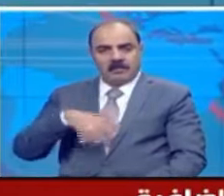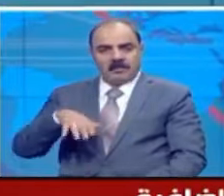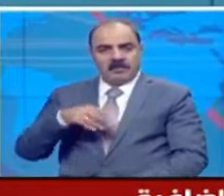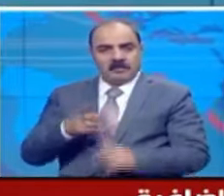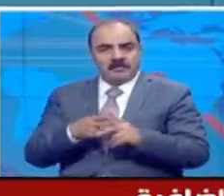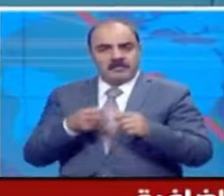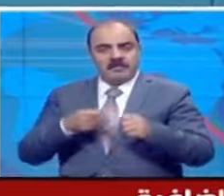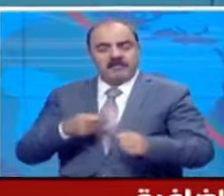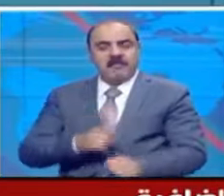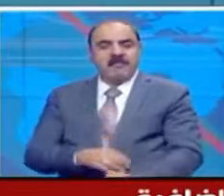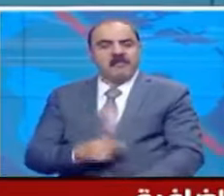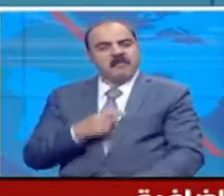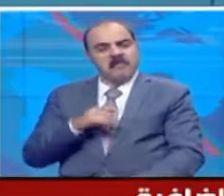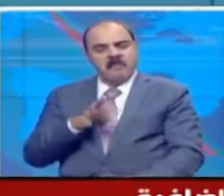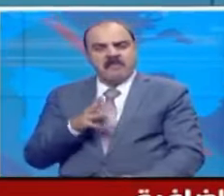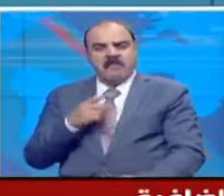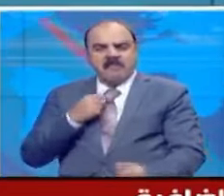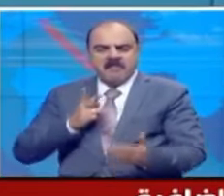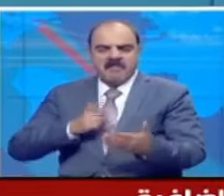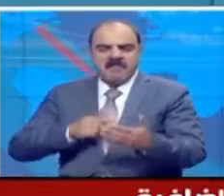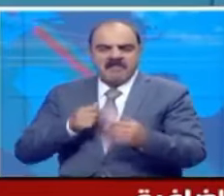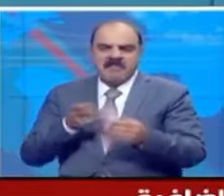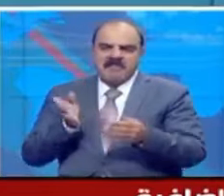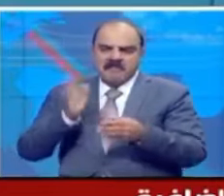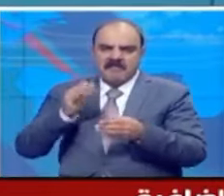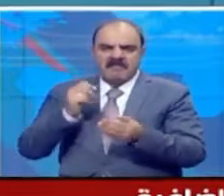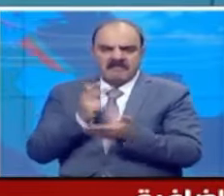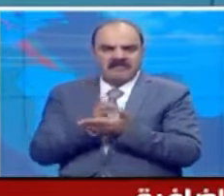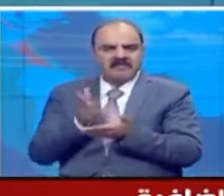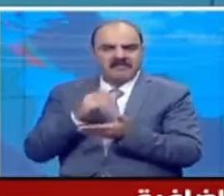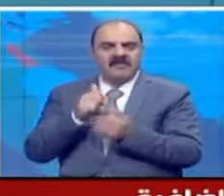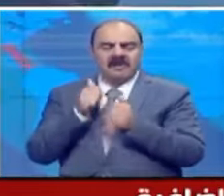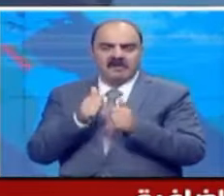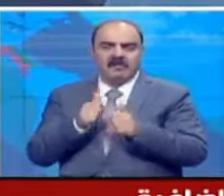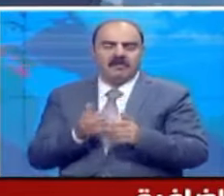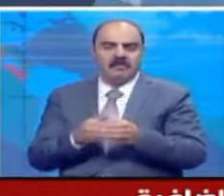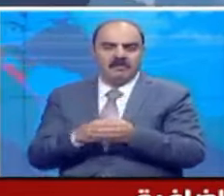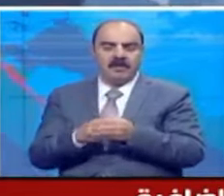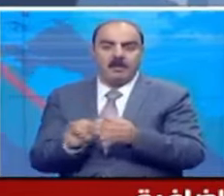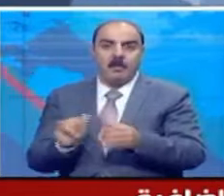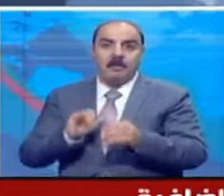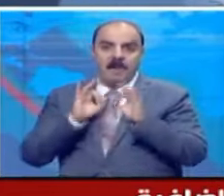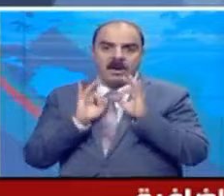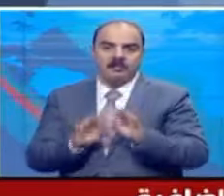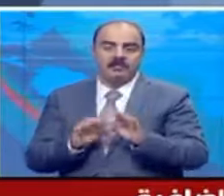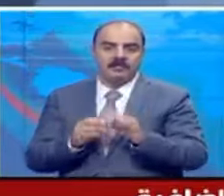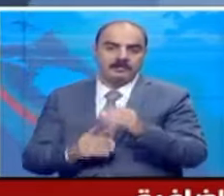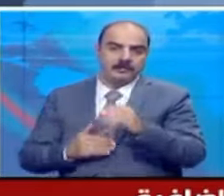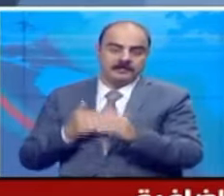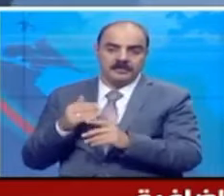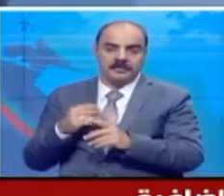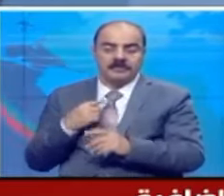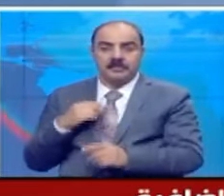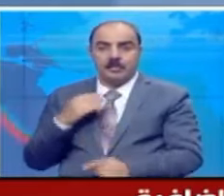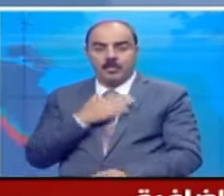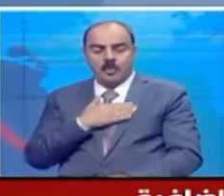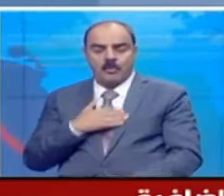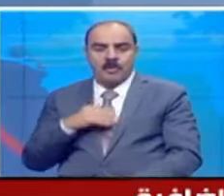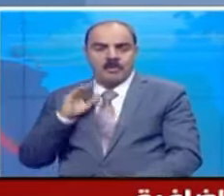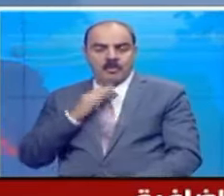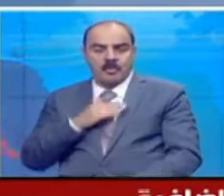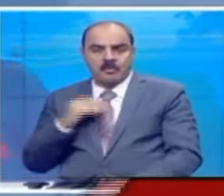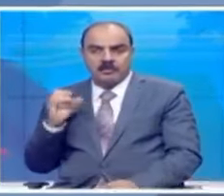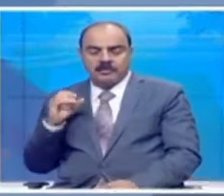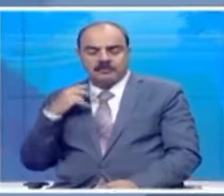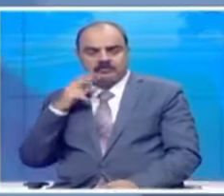للساده المشاهدين. اعتقد ان هذه الزياده وهذه الحزمه الاقتصاديه المهمه للغايه بتؤكد ان القياده السياسيه المصريه